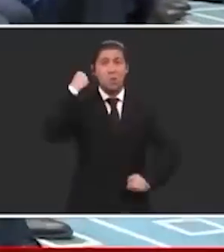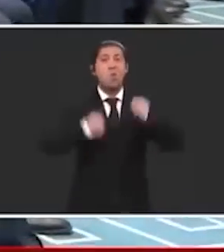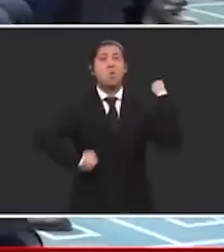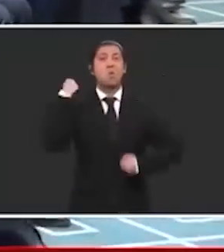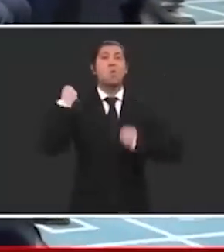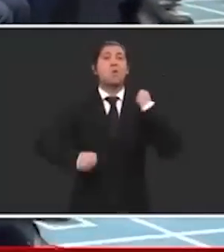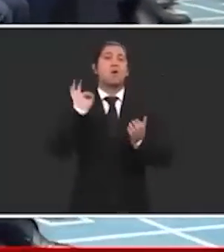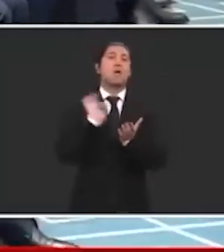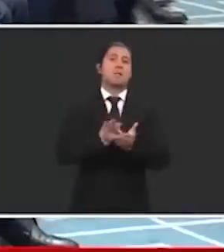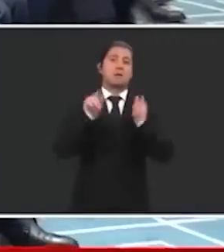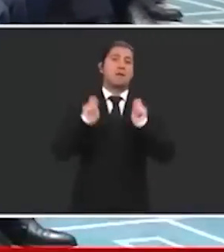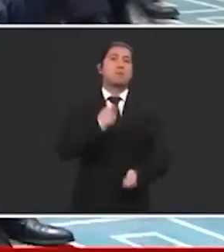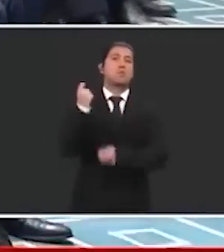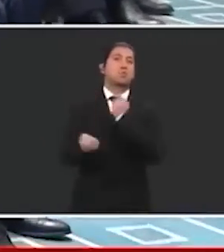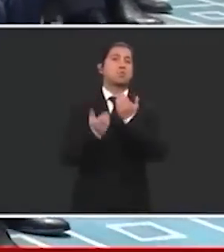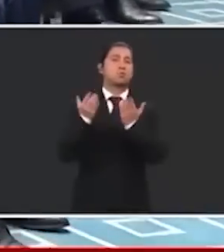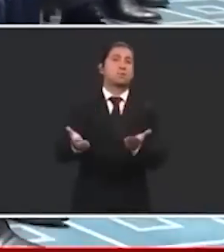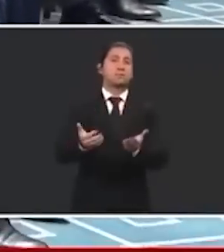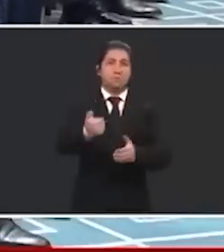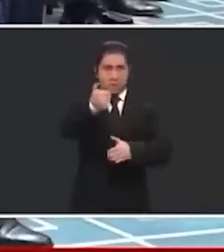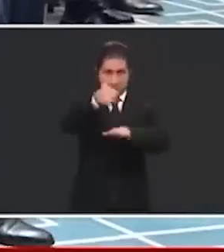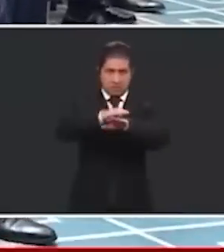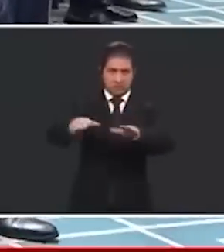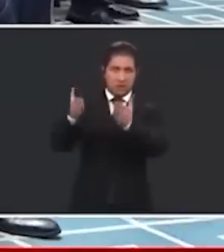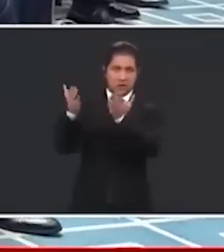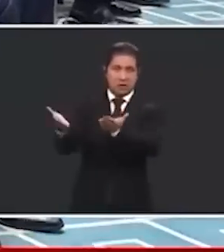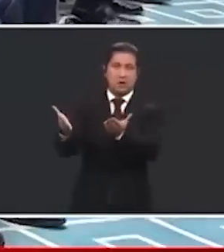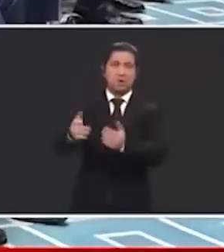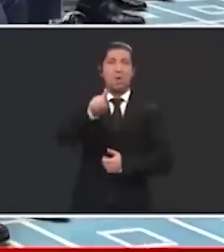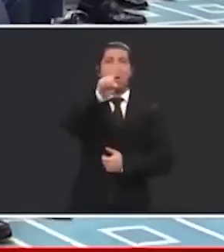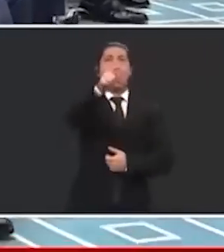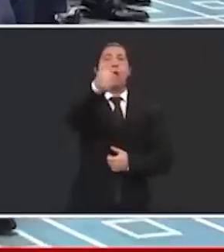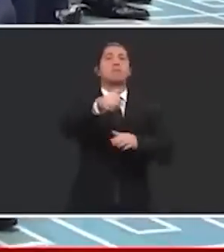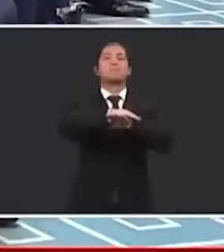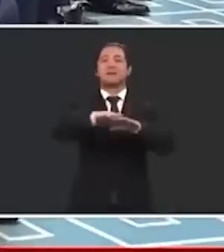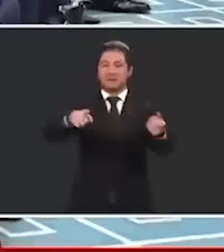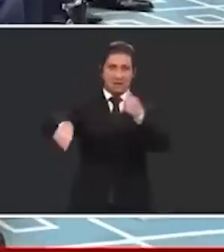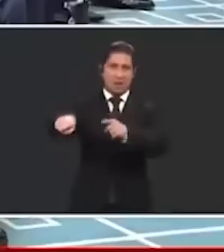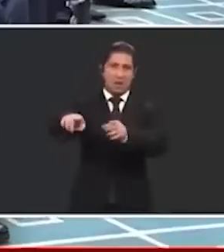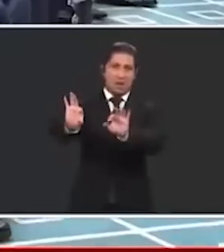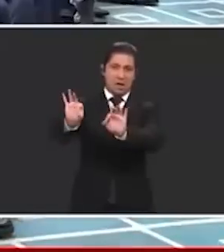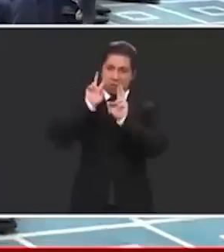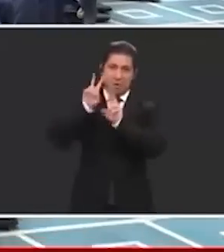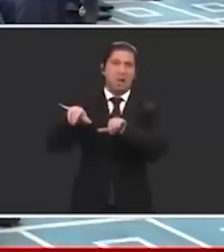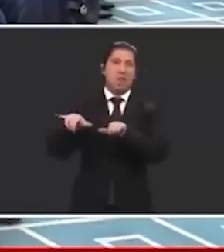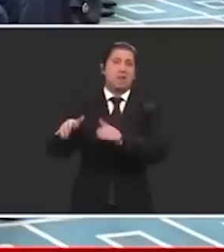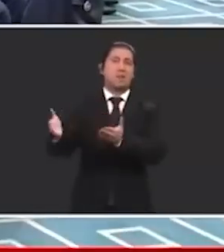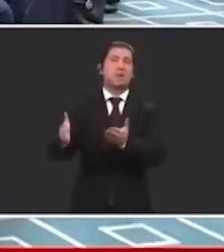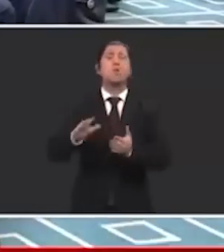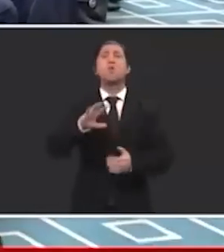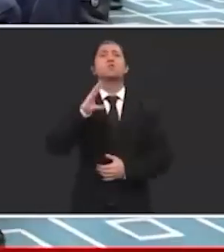tepinmeye çalışıyorlar. Altılı masa, 16'lı masada olduğu gibi. Ne oldu?